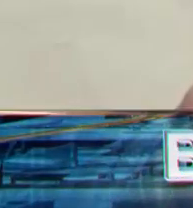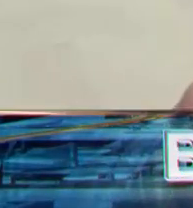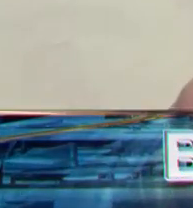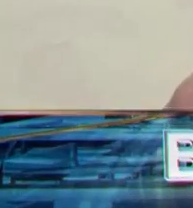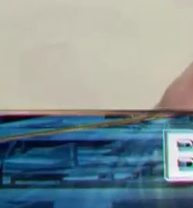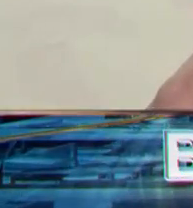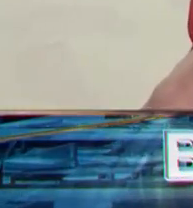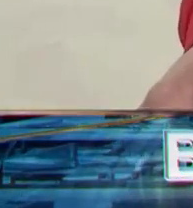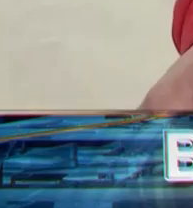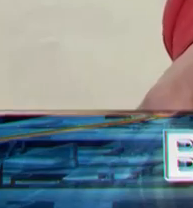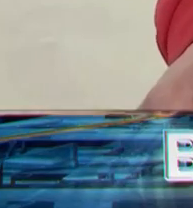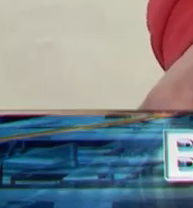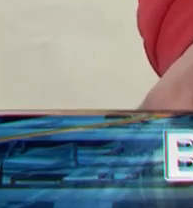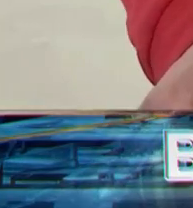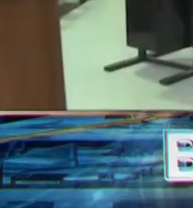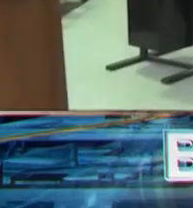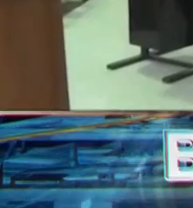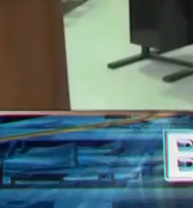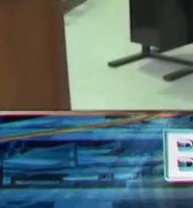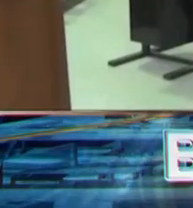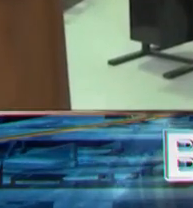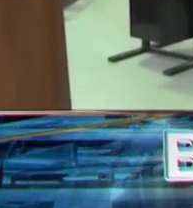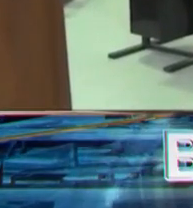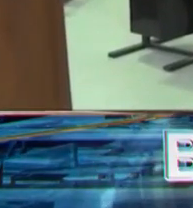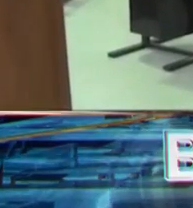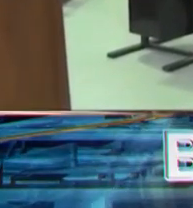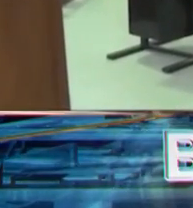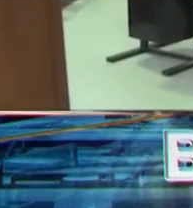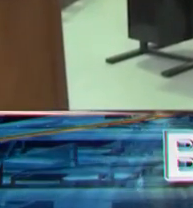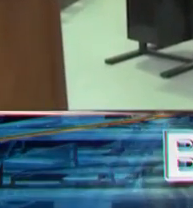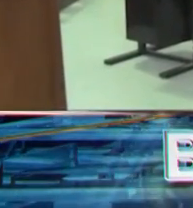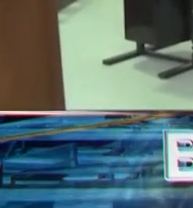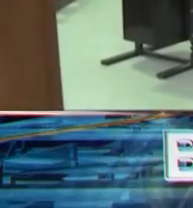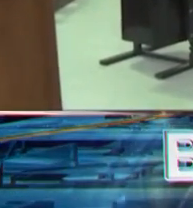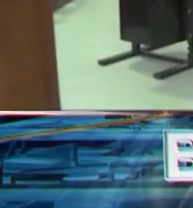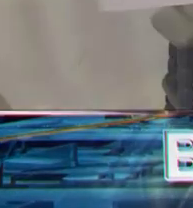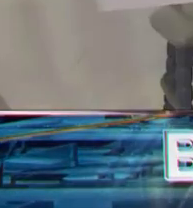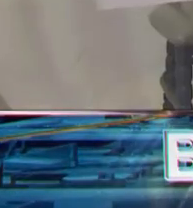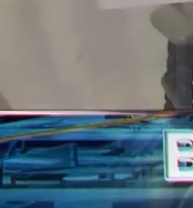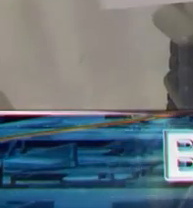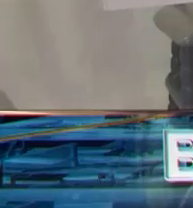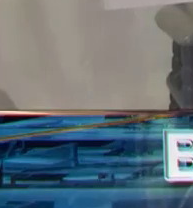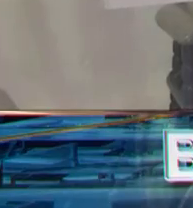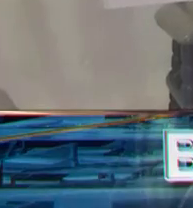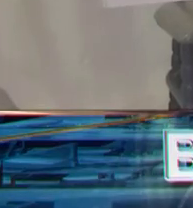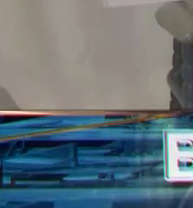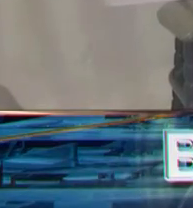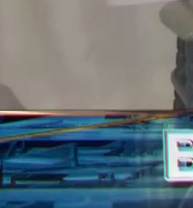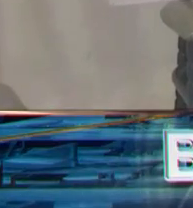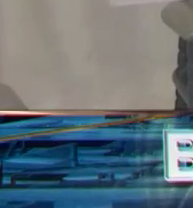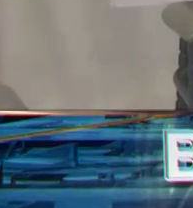Тәуелсіздік тойына тарту. Қарадалалық Сырым Жомартұлы 25 отбасына тегін көмір түсіріп берді. Бірнеше әлеуметтік нысанға тосын сый